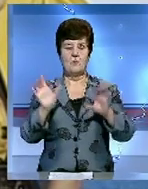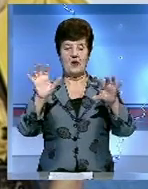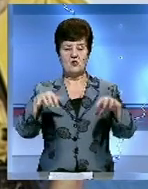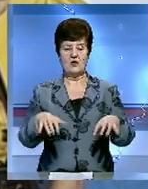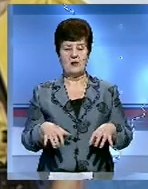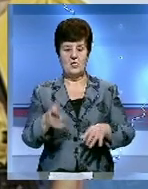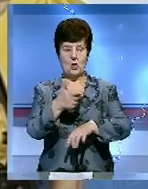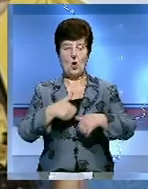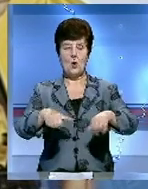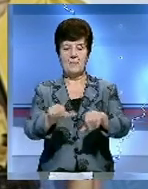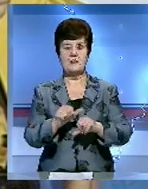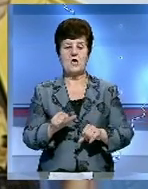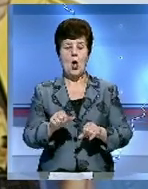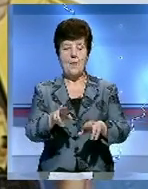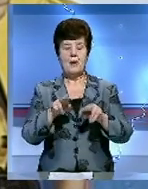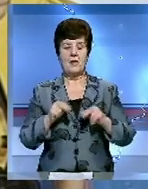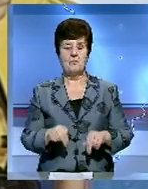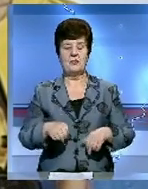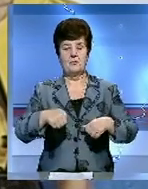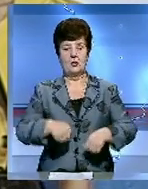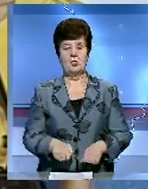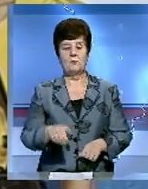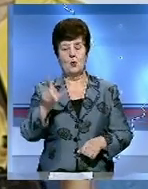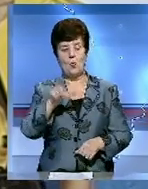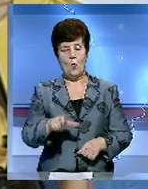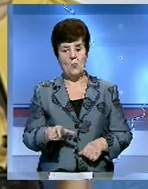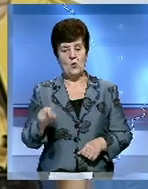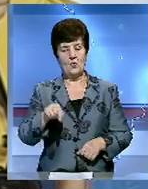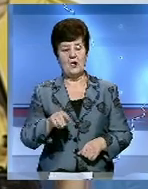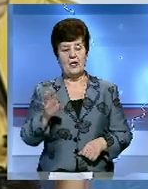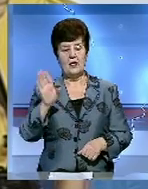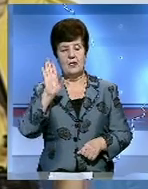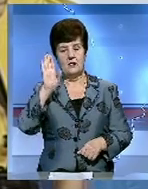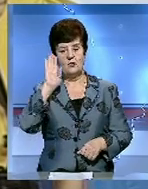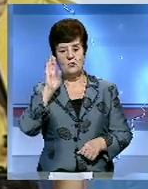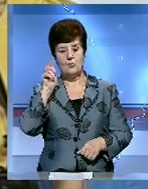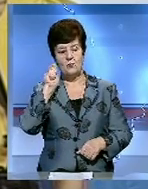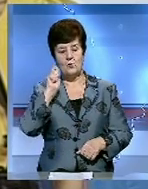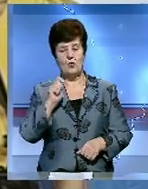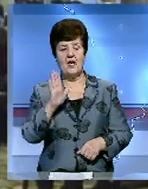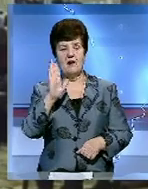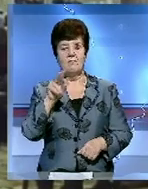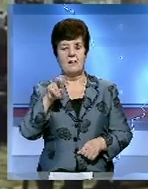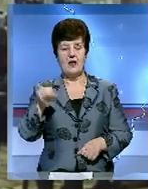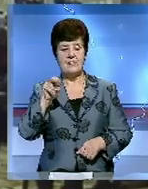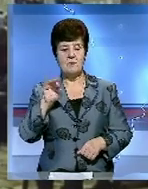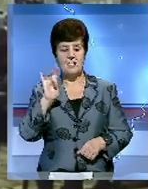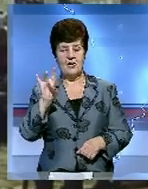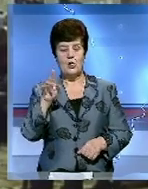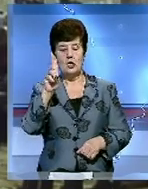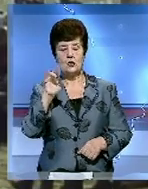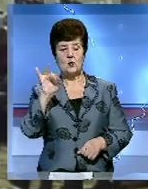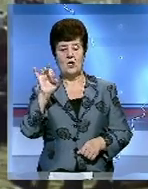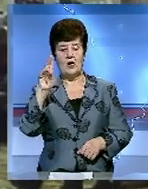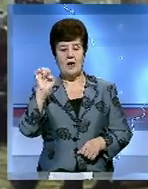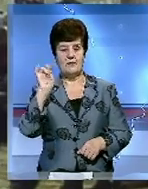Comisiei Parlamentare pentru Drepturile Omului și Relații Interetnice, domnului Vladimir Țurcan. Bine ați venit! Salutăm prezența